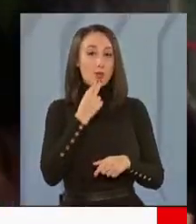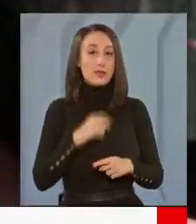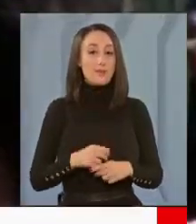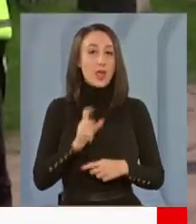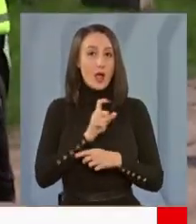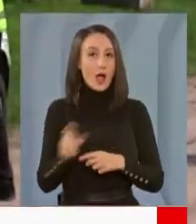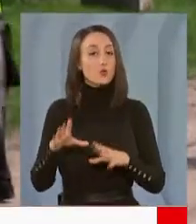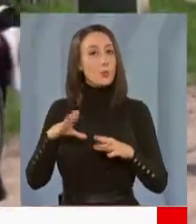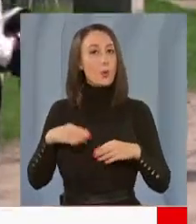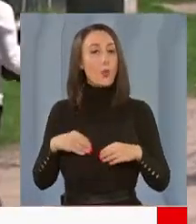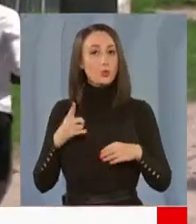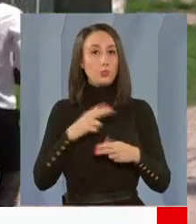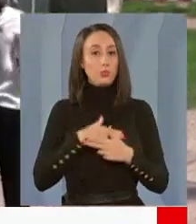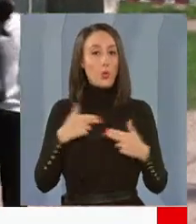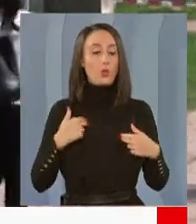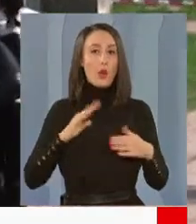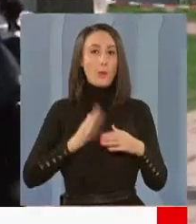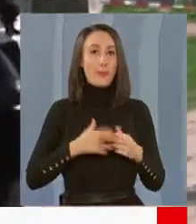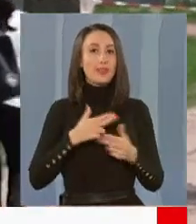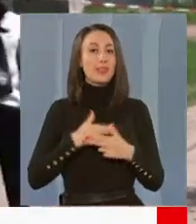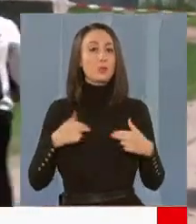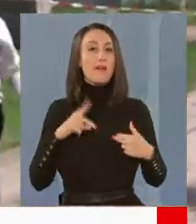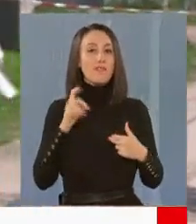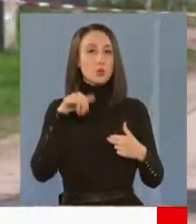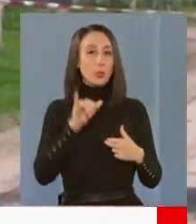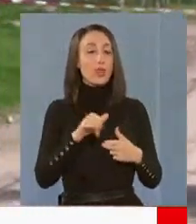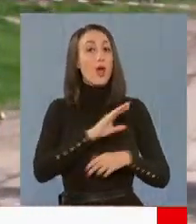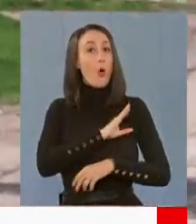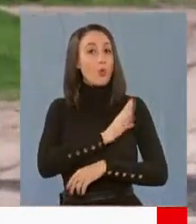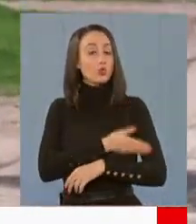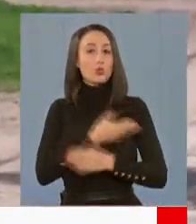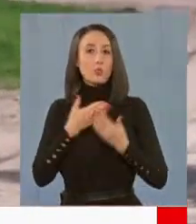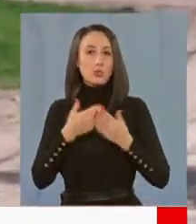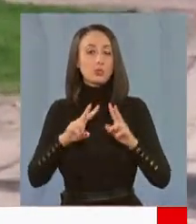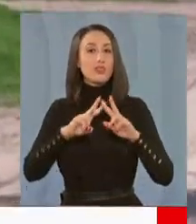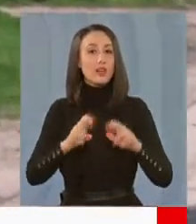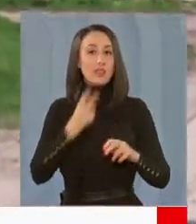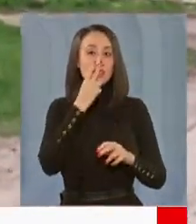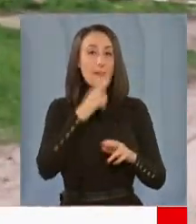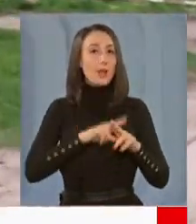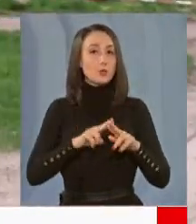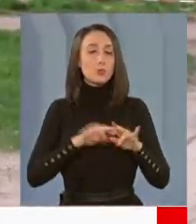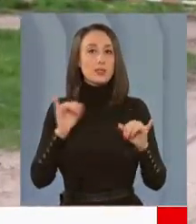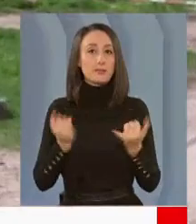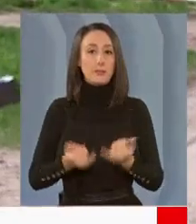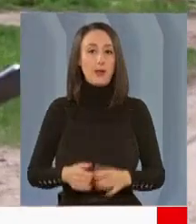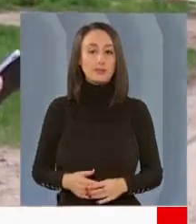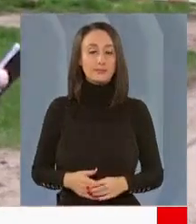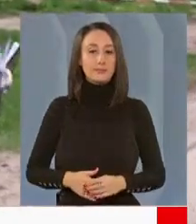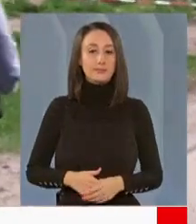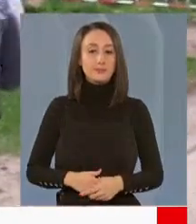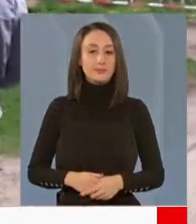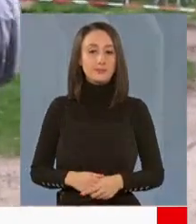cazul a fost preluat de un procuror de pe lângă tribunalul Vaslui autoritățile au demarat o anchetă și urmează să stabilească cu exactitate